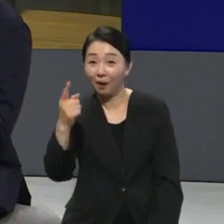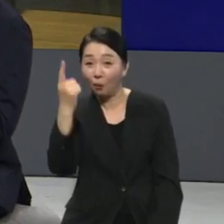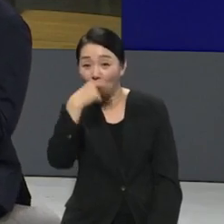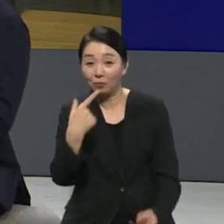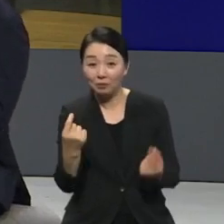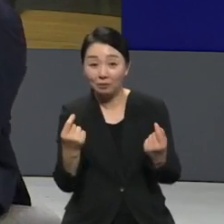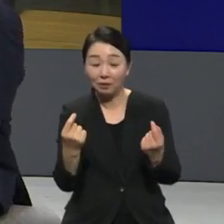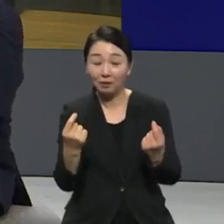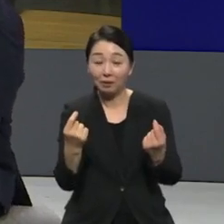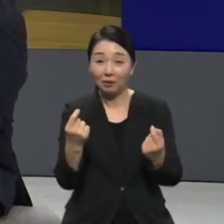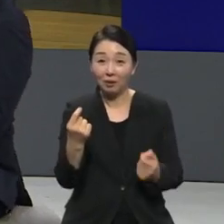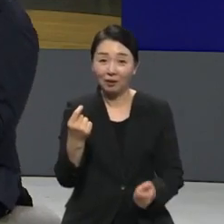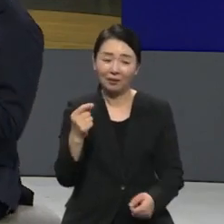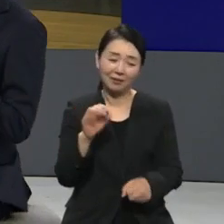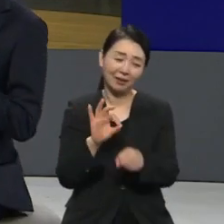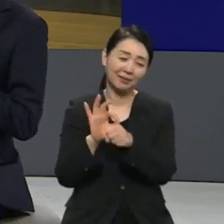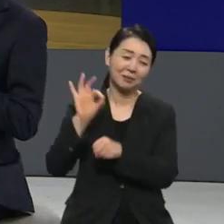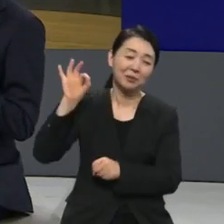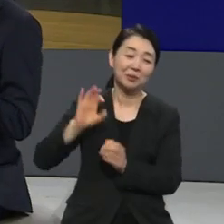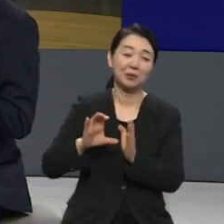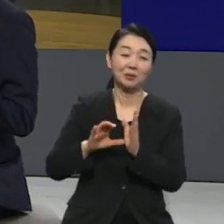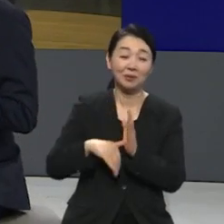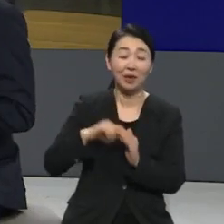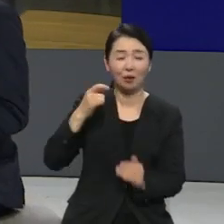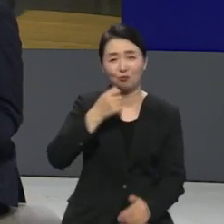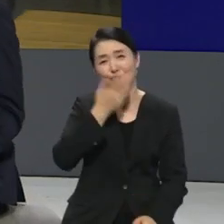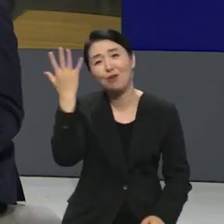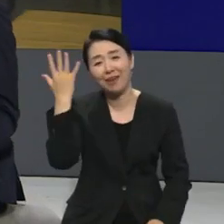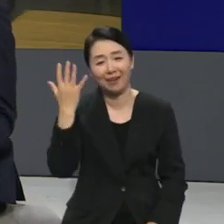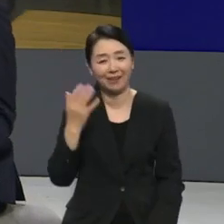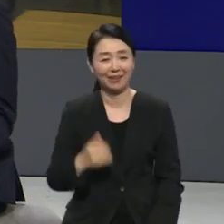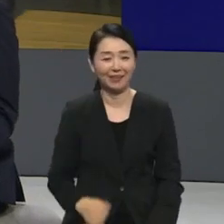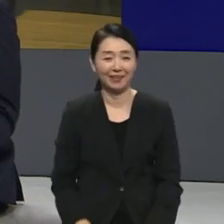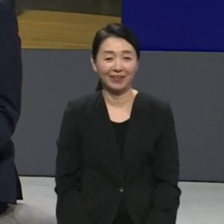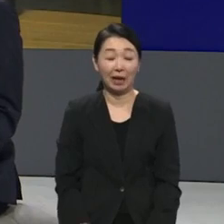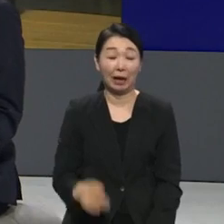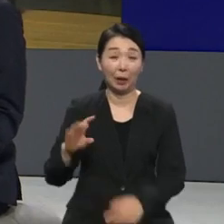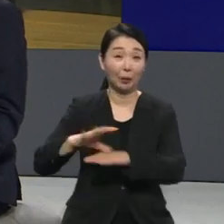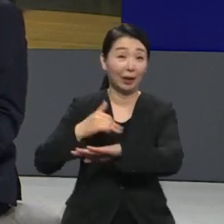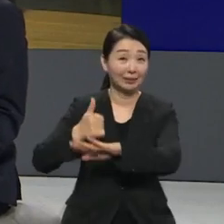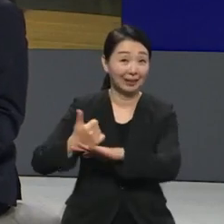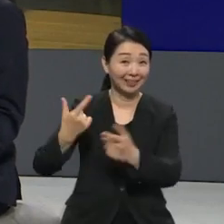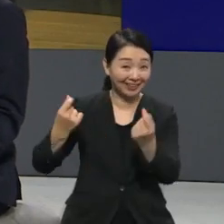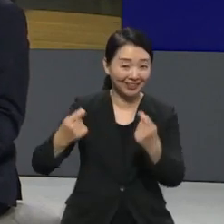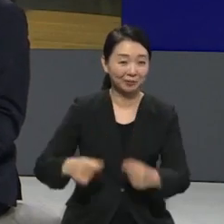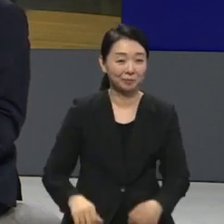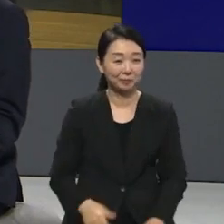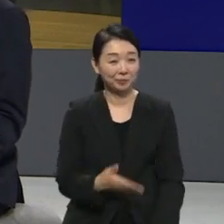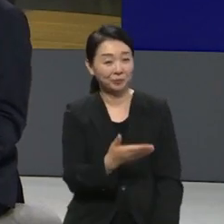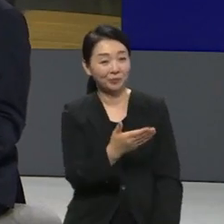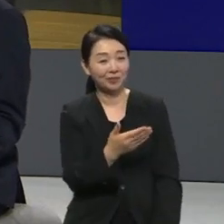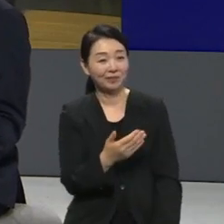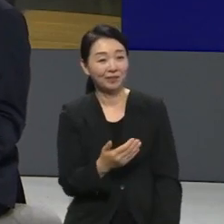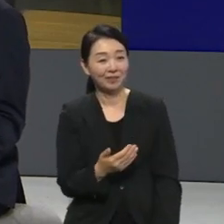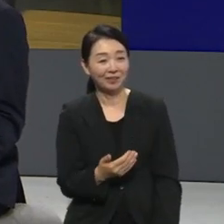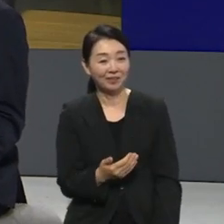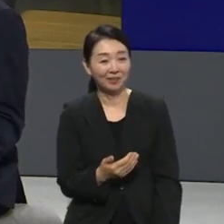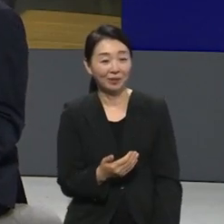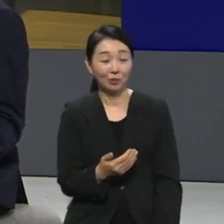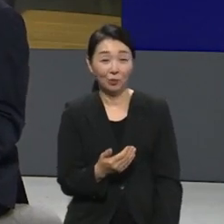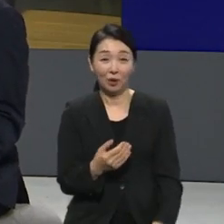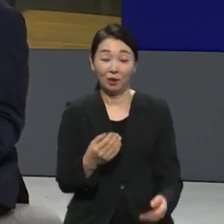아이돌 일반 아니, 저 아이돌 10년 전에는 최신 유행 머리였는데. 아 약간 아, 프린스 네. 스타일로. 아, 그럼요. 네. 선배도 엄청. 저는 이거